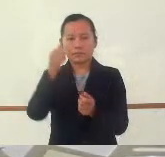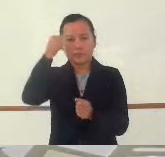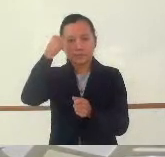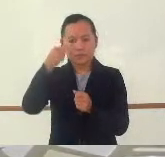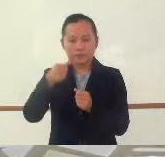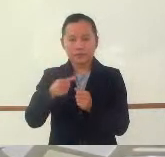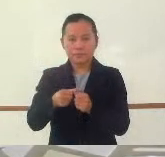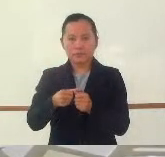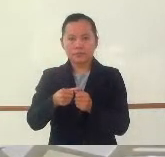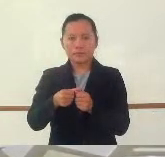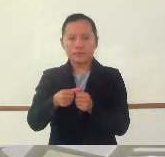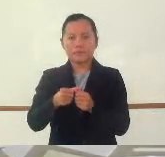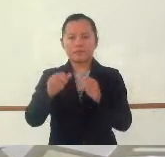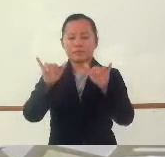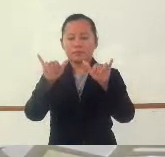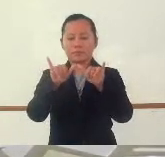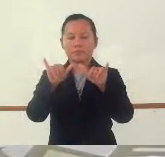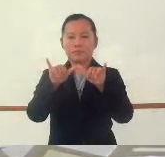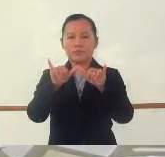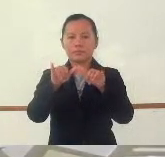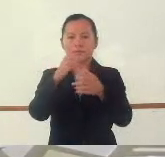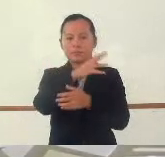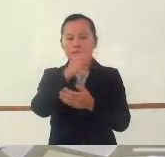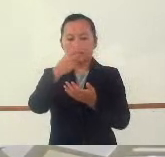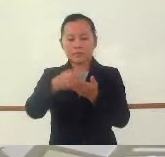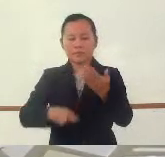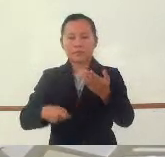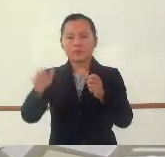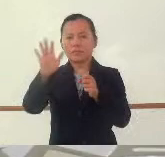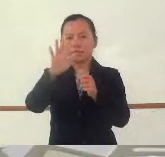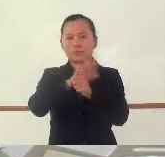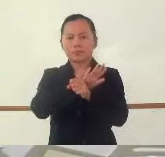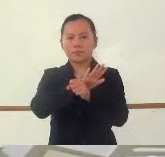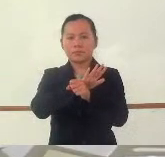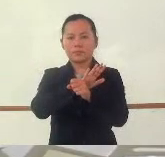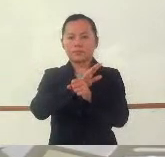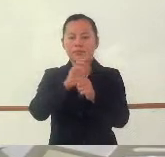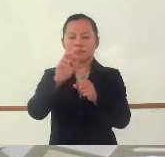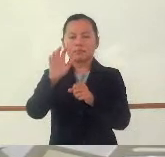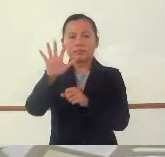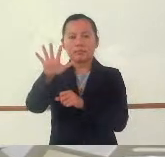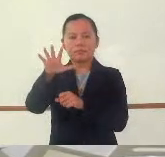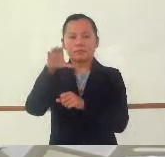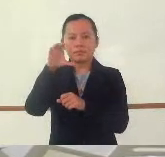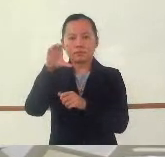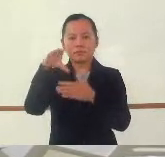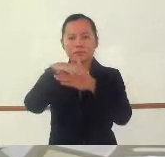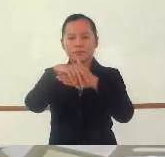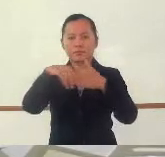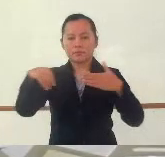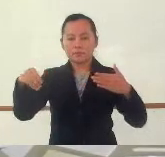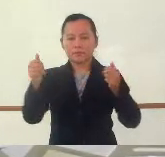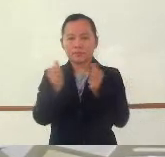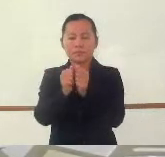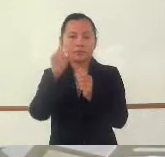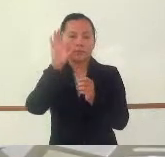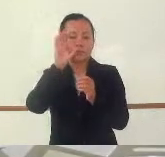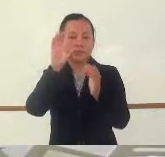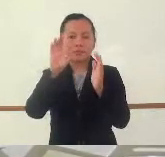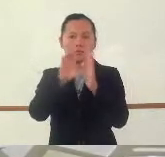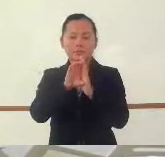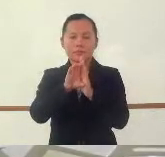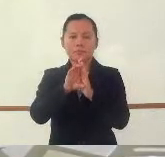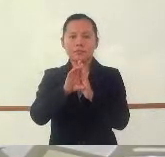size dan harga tempahan bagi full page adalah RM500 dengan gambar, half